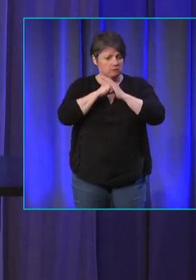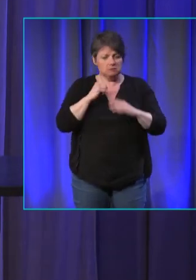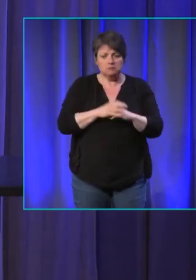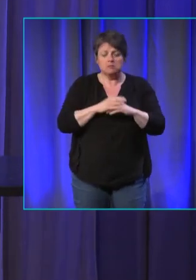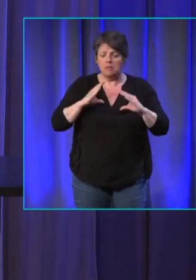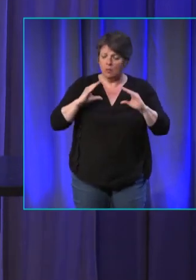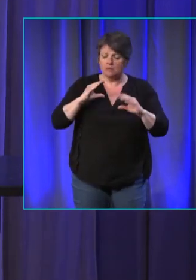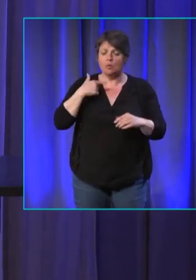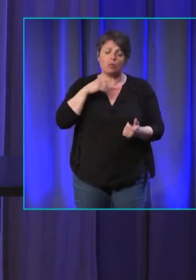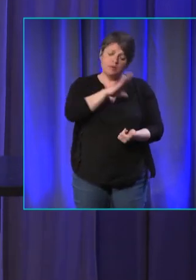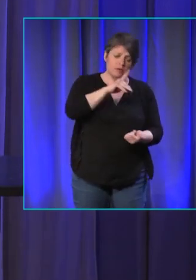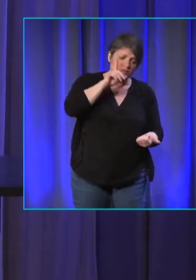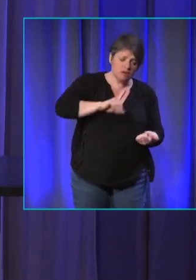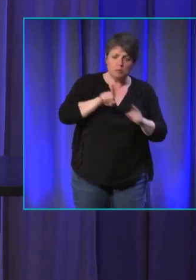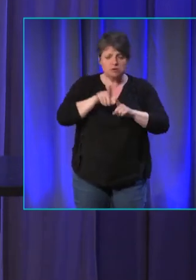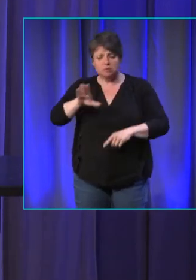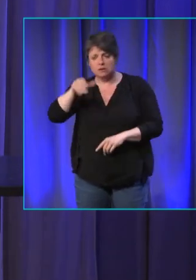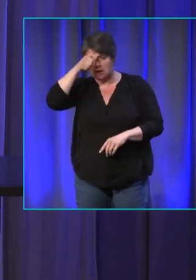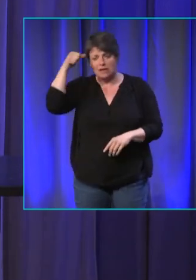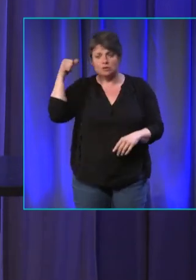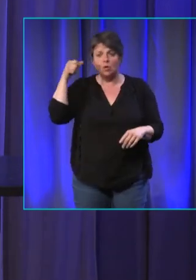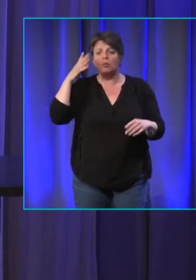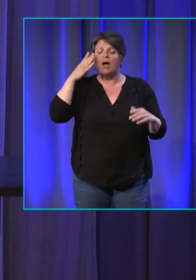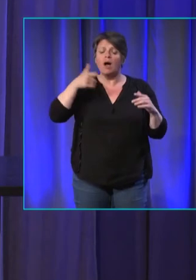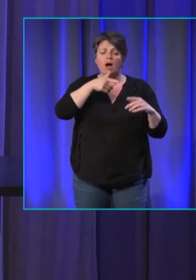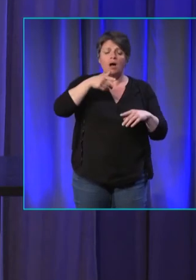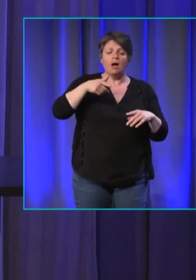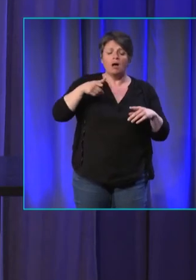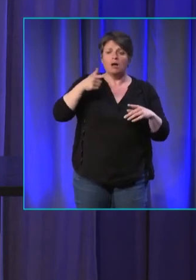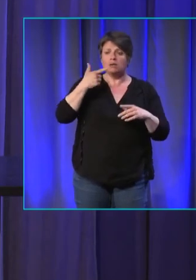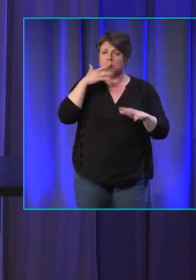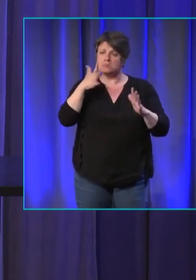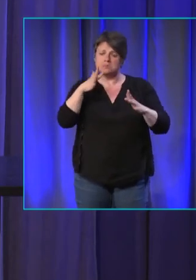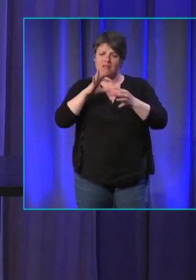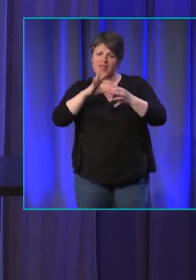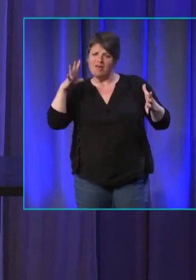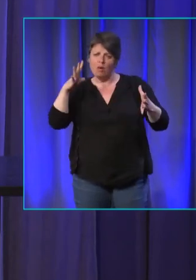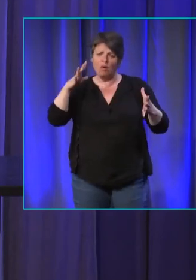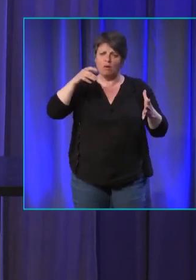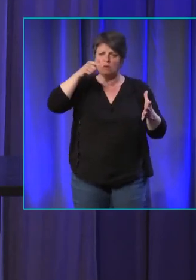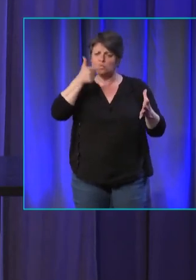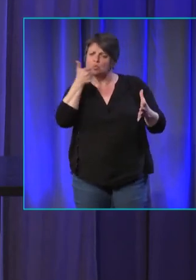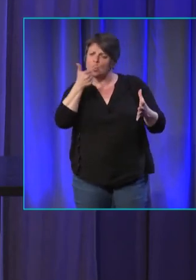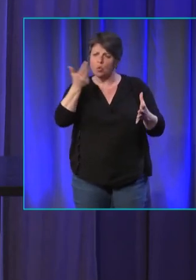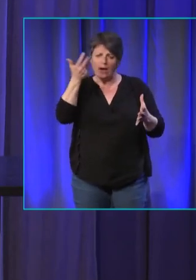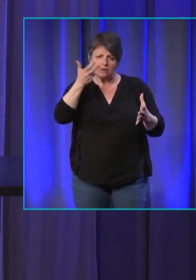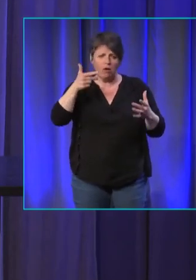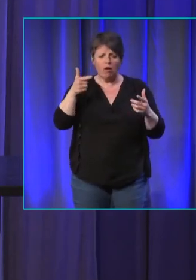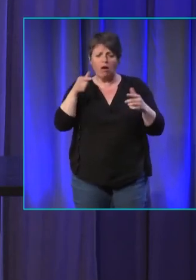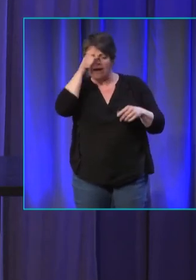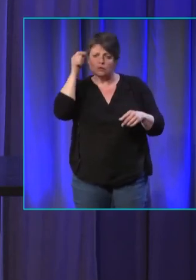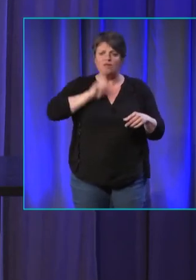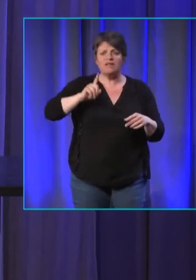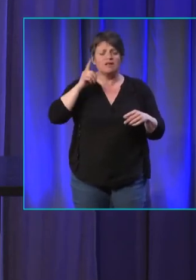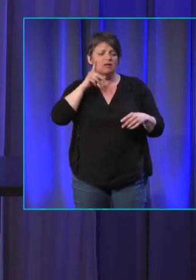Aussi bien chez les filles que chez les garçons, parce qu'avec ce décalage de maturation qui est de 2 ans à peut-être 3 ans, 2 ans, on va dire, aussi qu'est-ce